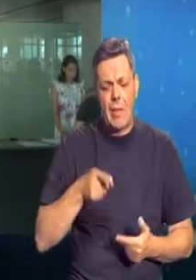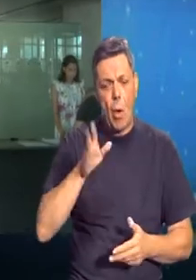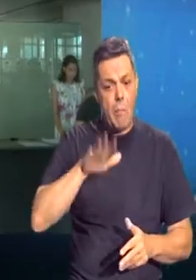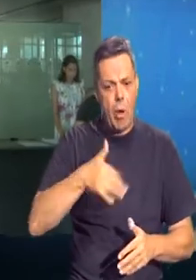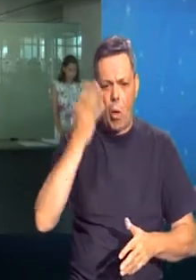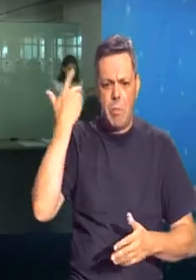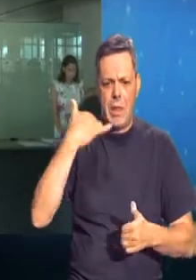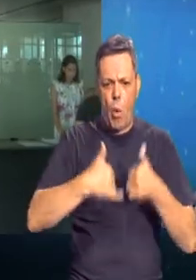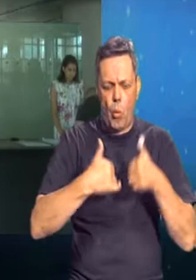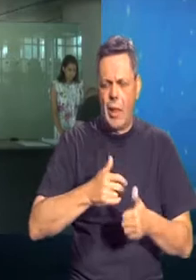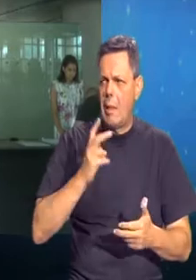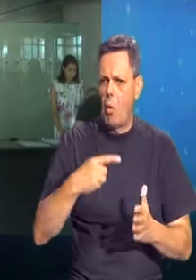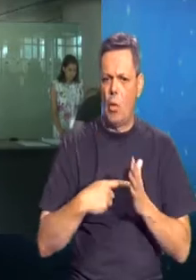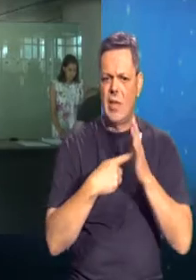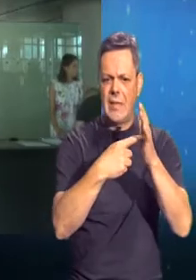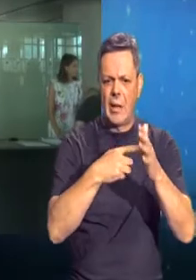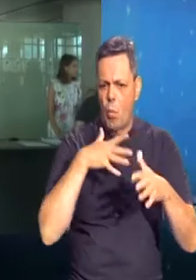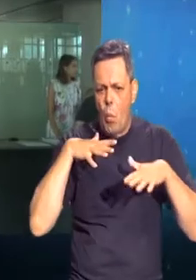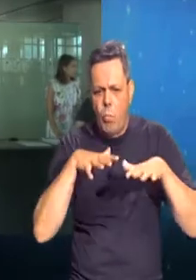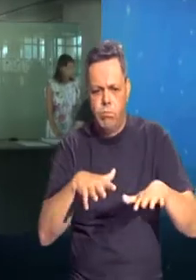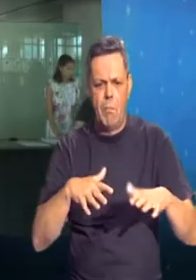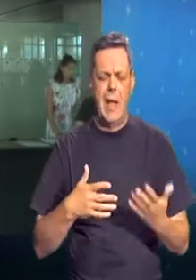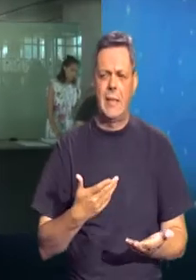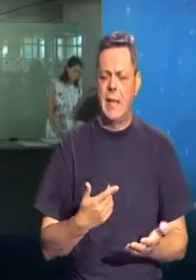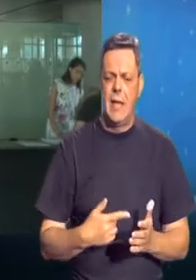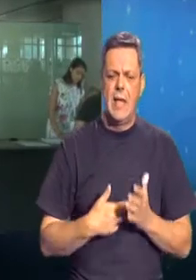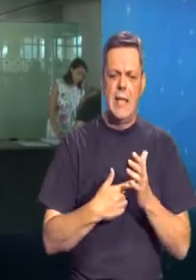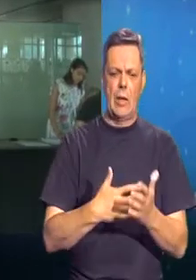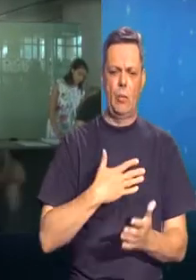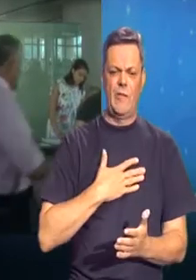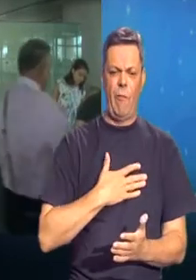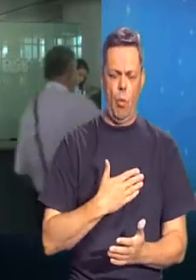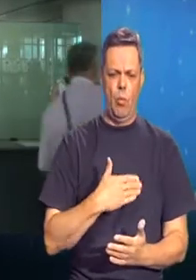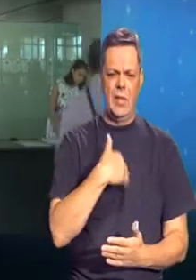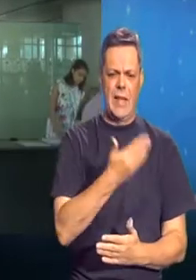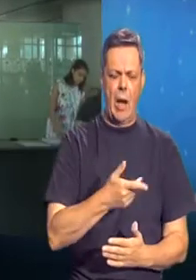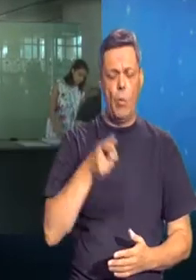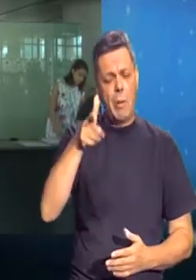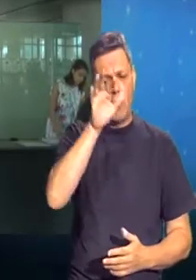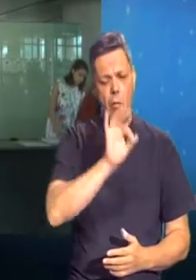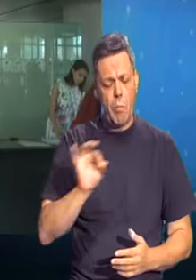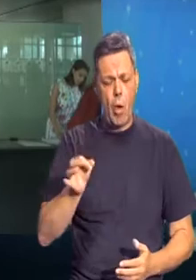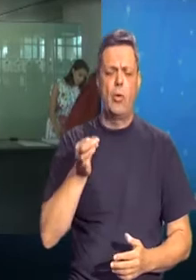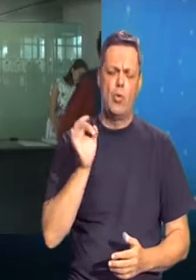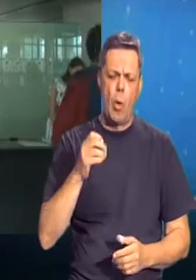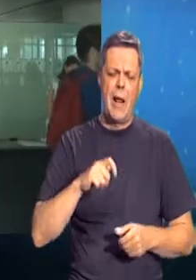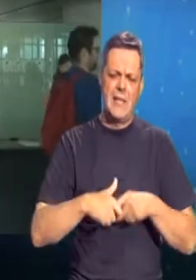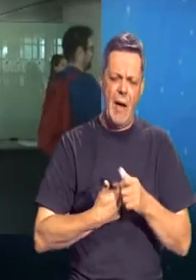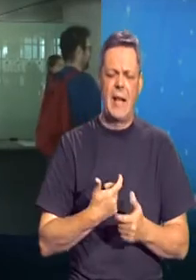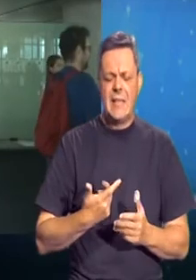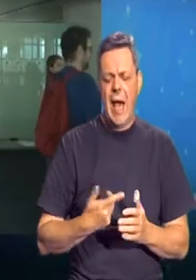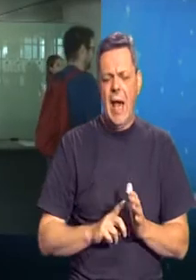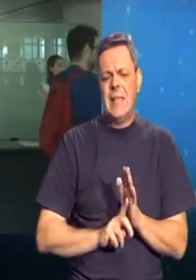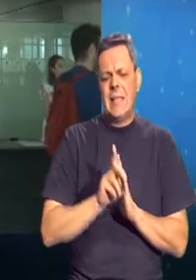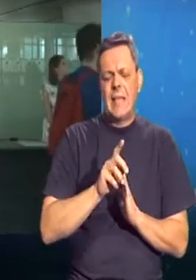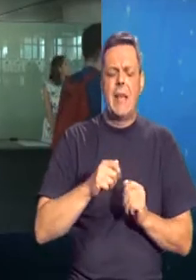biti konkurentni, moraju se istaknuti u masi, istaknuti svoje jake strane. Upravo su ovi projekti prava stvar za to, za